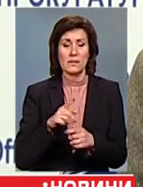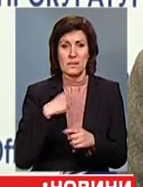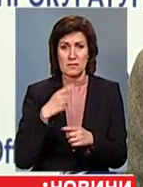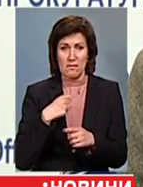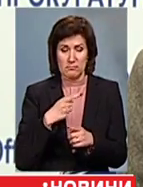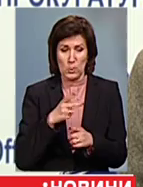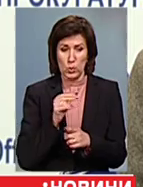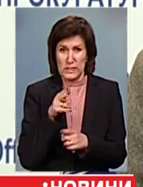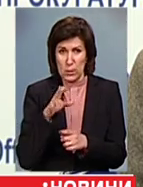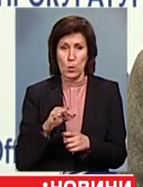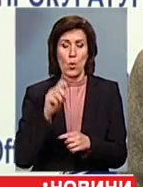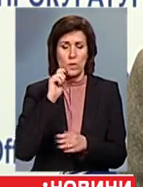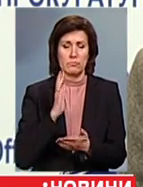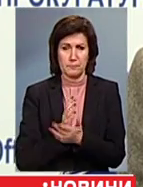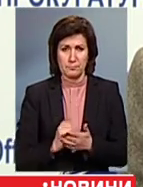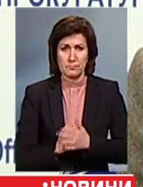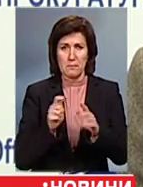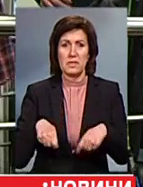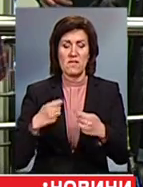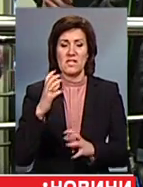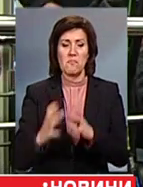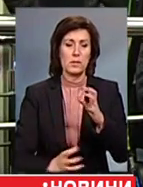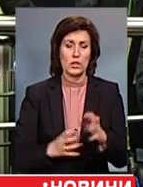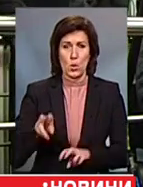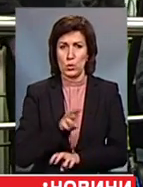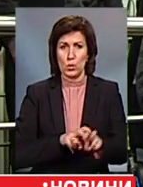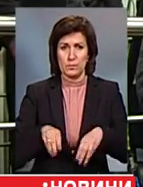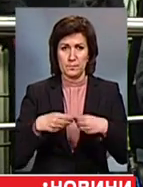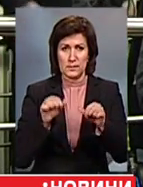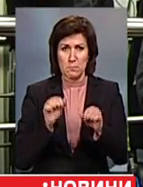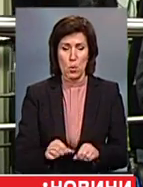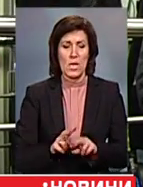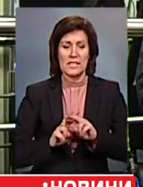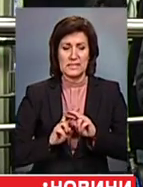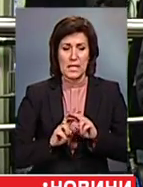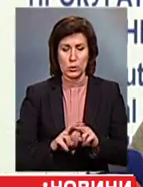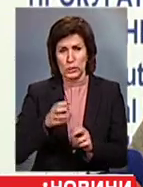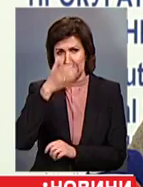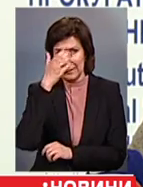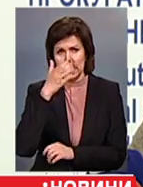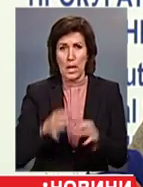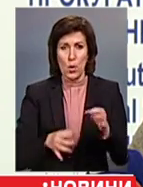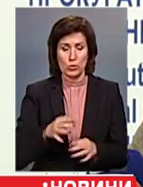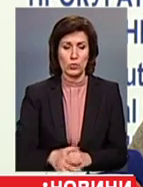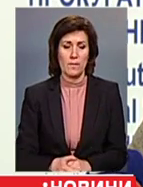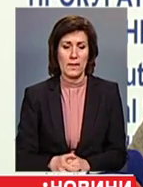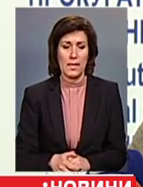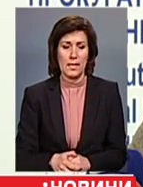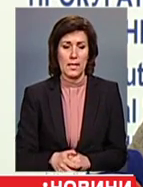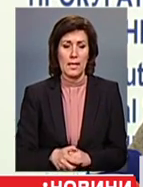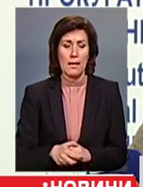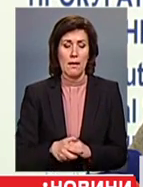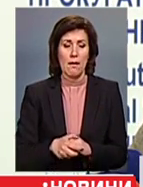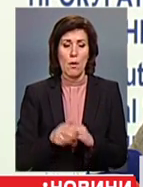Куценко, Україна матиме підстави подавати в міжнародний розшук. Це дасть змогу засудити посадовців заочно. Кожний режим –